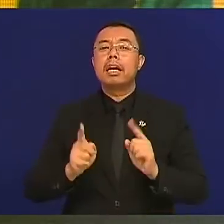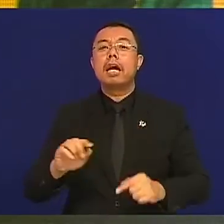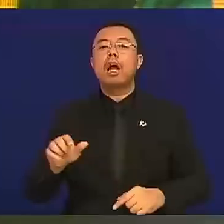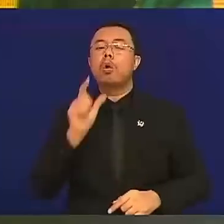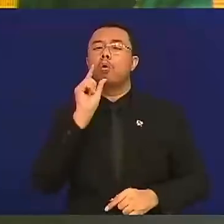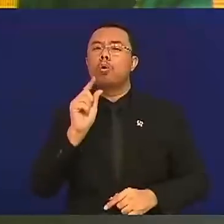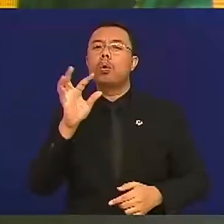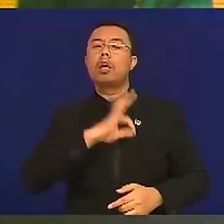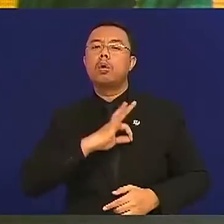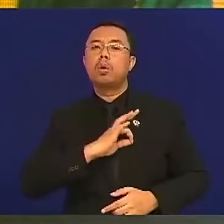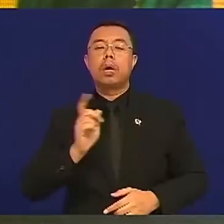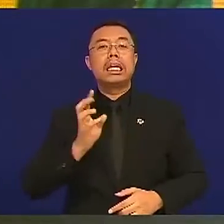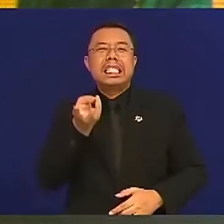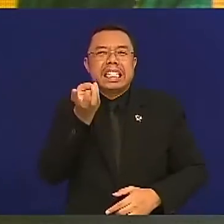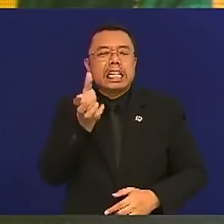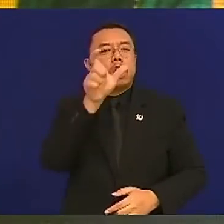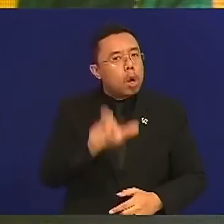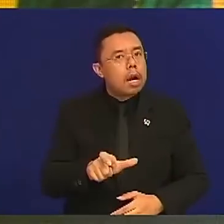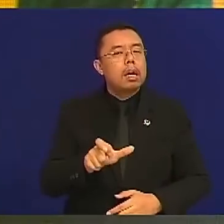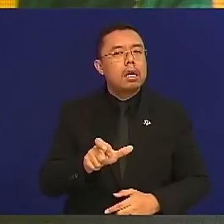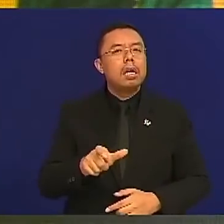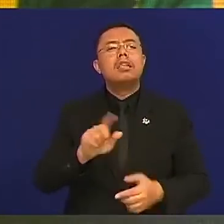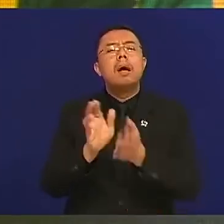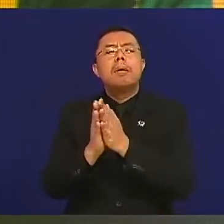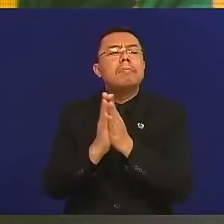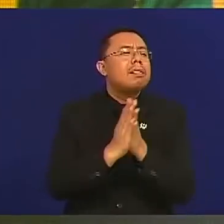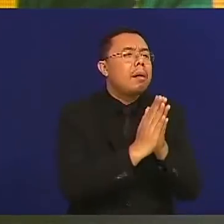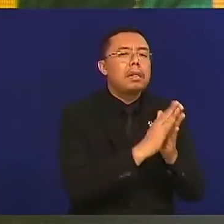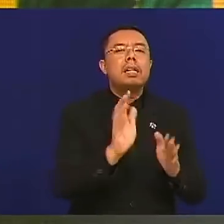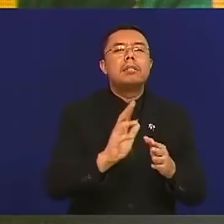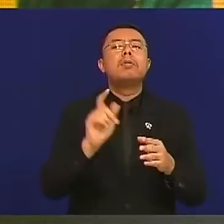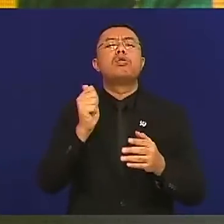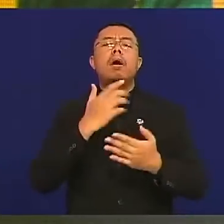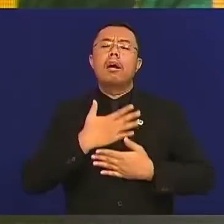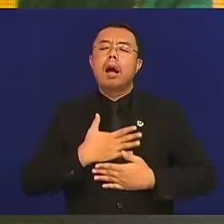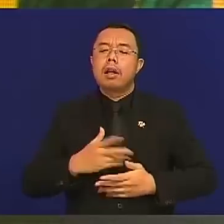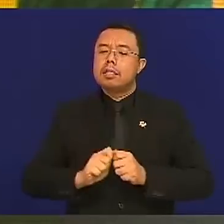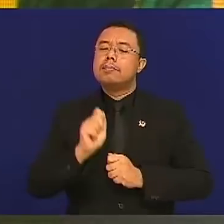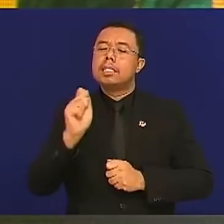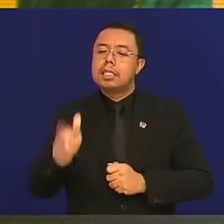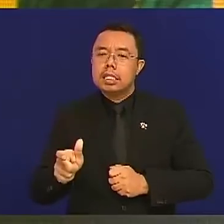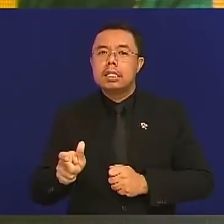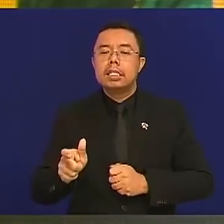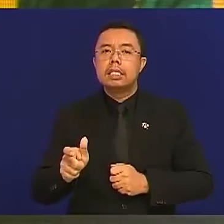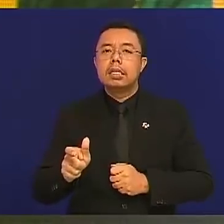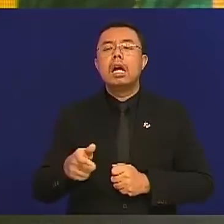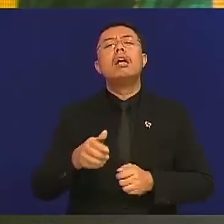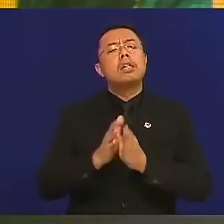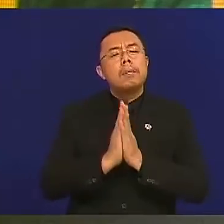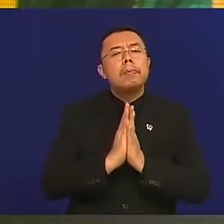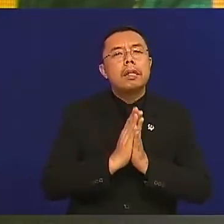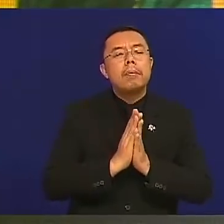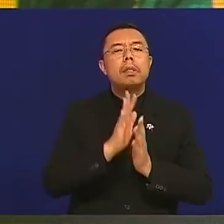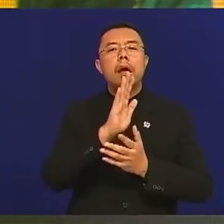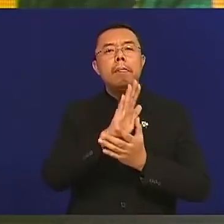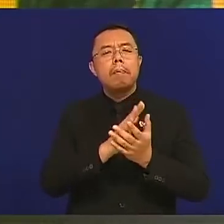demi keuntungan sedikit orang sampai minta-minta seperti belas kasihan, berbelak minta-minta belas